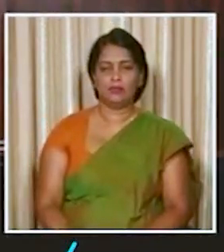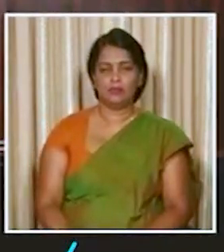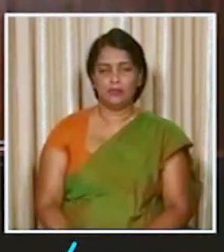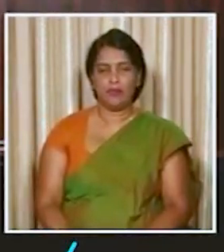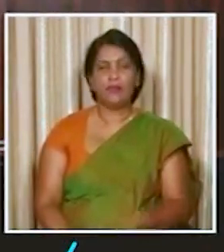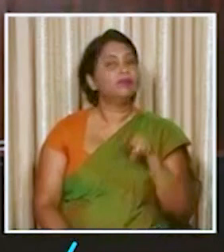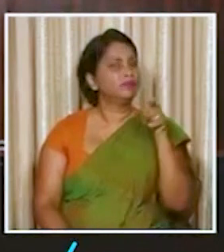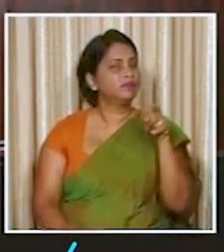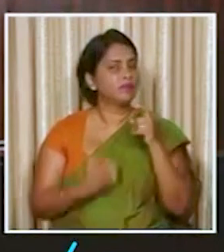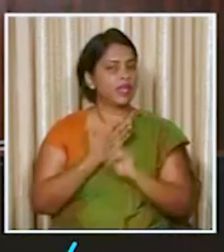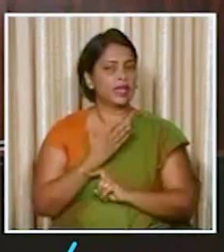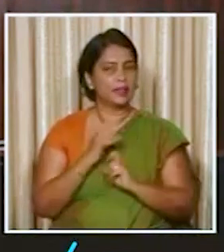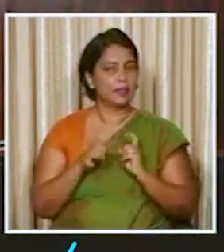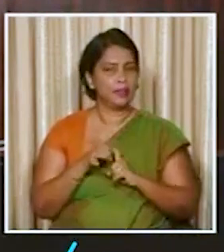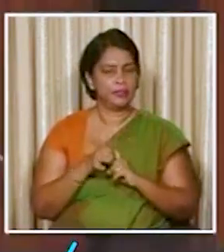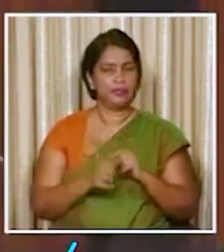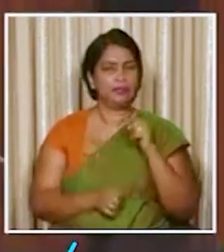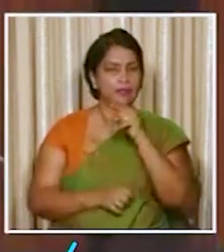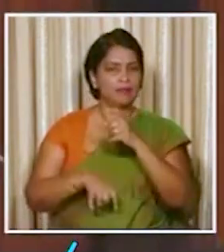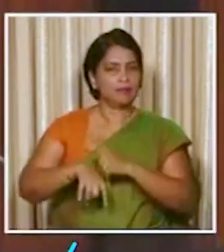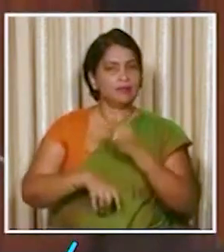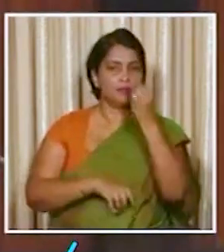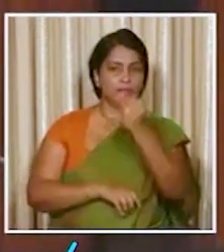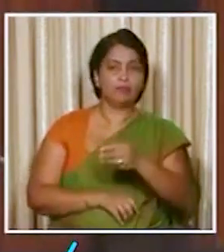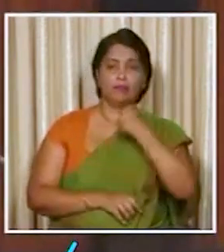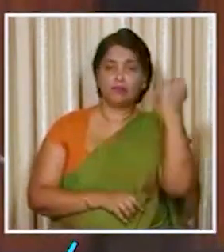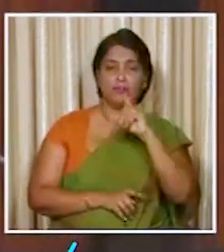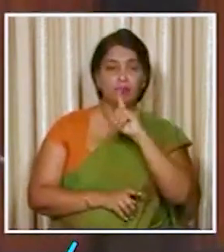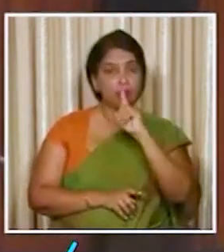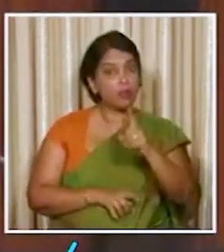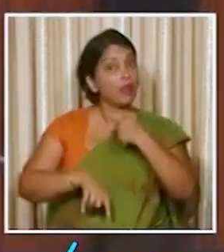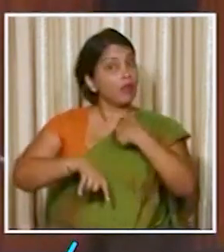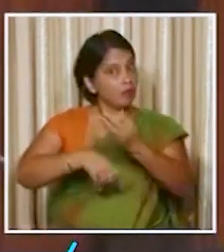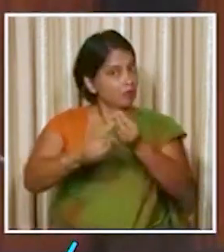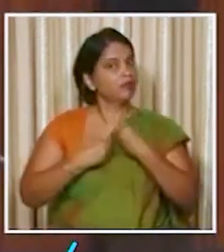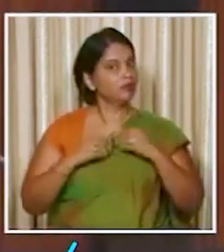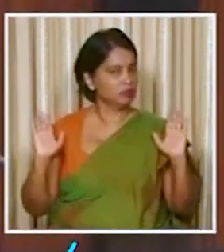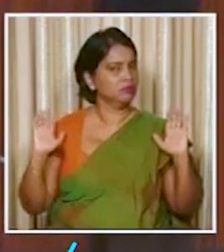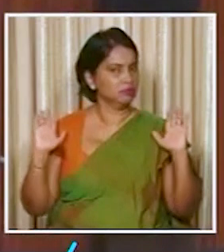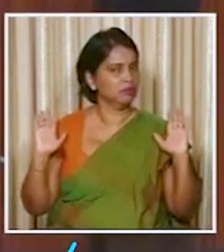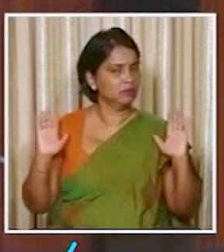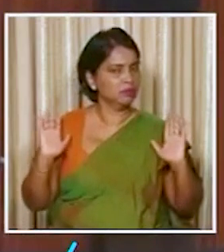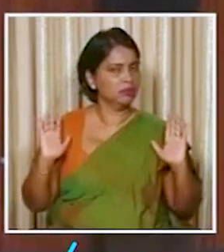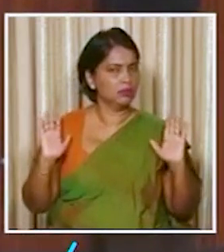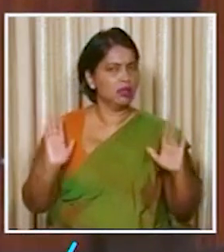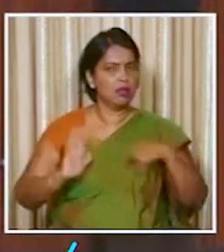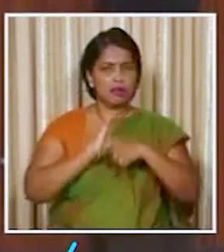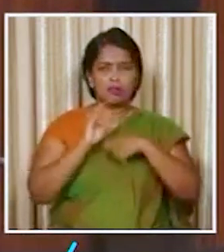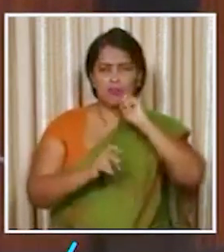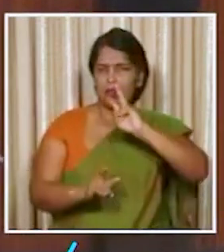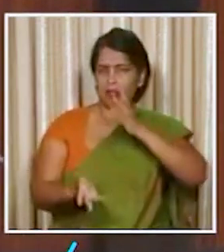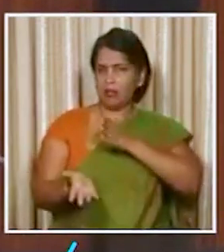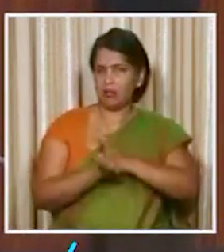මොකද ඔබතුමා රීදි ප්‍රශ්නේ? ඔබතුමා මෙතුමට වෙලාව දුන්නම මෙතුමා සභාවට කියන දෙයට අපිටත් වෙලාවක් දෙන්න සාධාරණ පැහැදිලි කරන්න නැත්නම් මේ රටේ ජනතාව නොමග